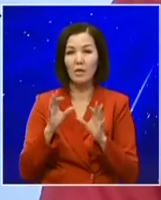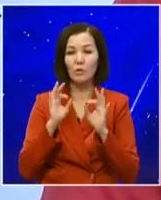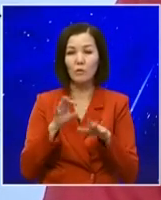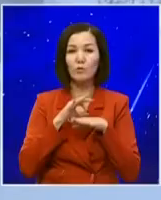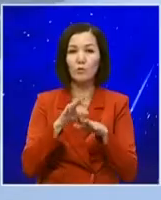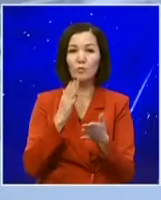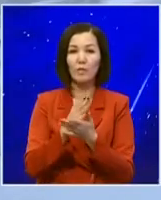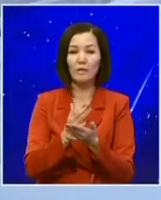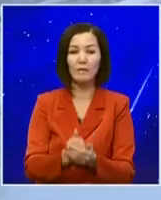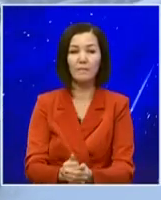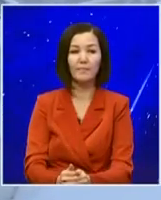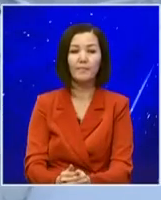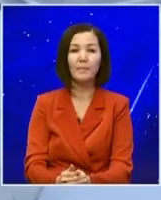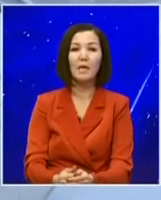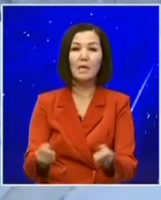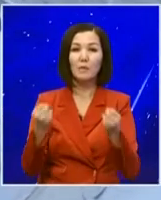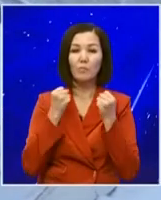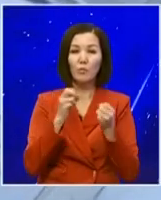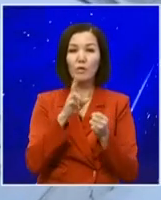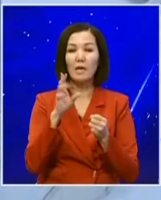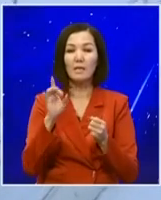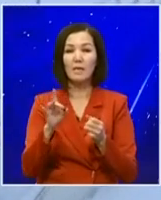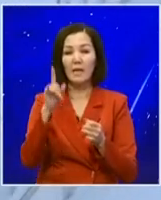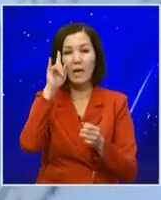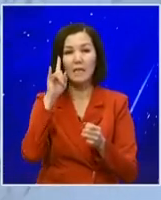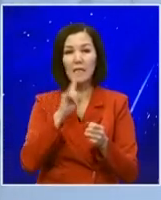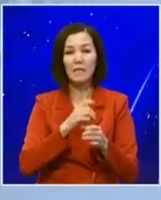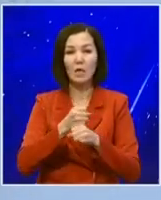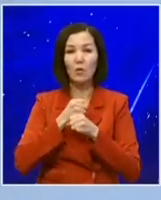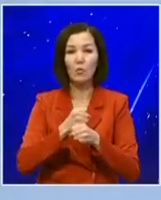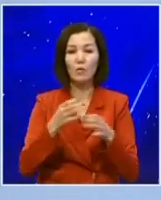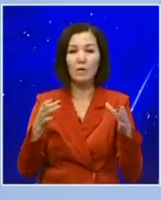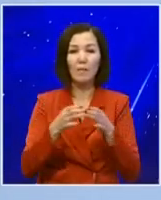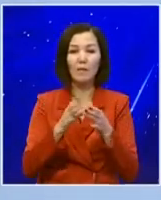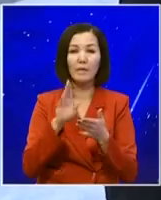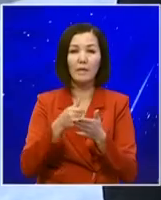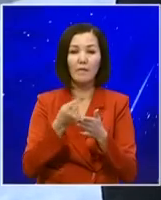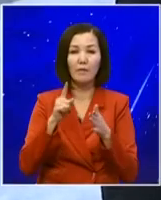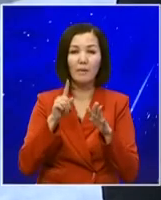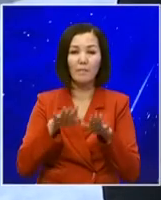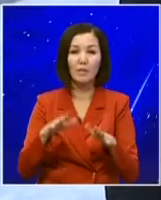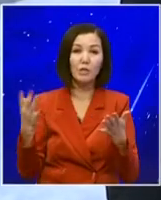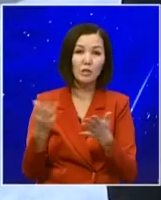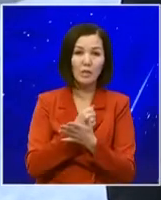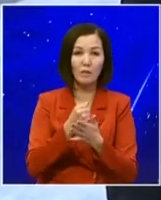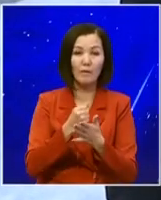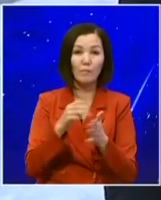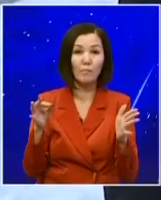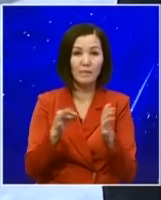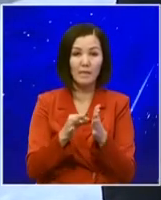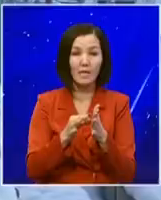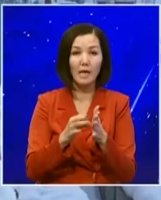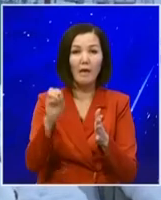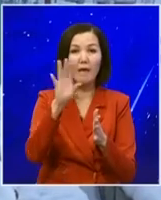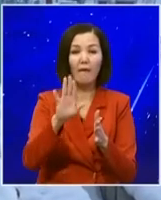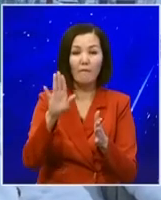өтіп жатыр. Жерлестеріміз қаңтар айында өтетін Қазақстан кубогында командалық есепте бас жүлдені жеңіп алуды мақсат еткен. Артынша Европа